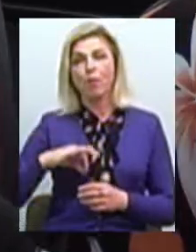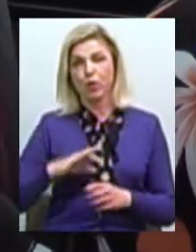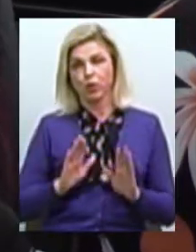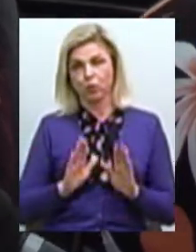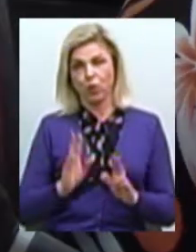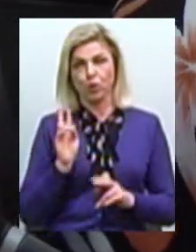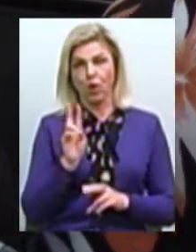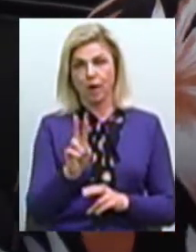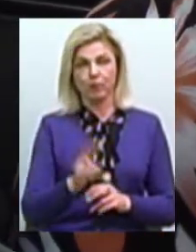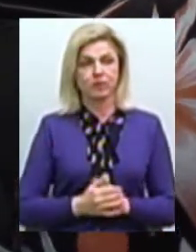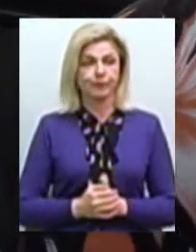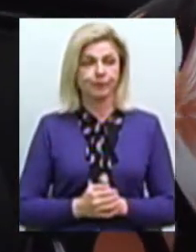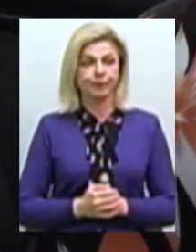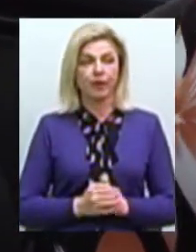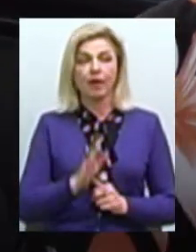тролейбусом.